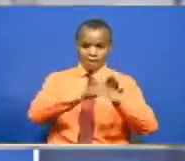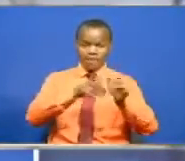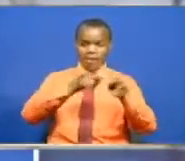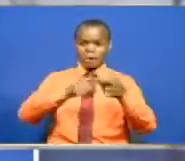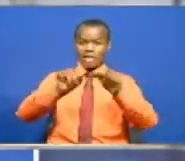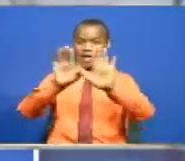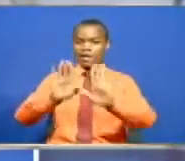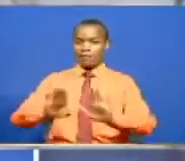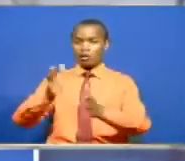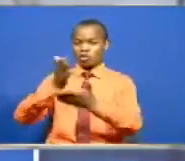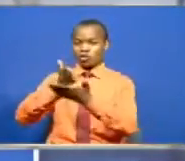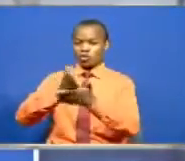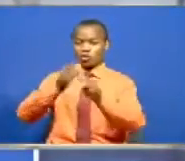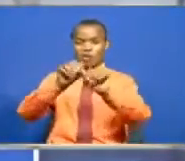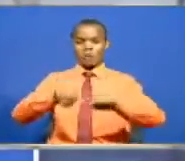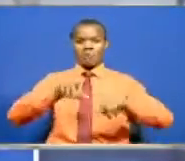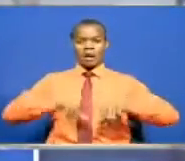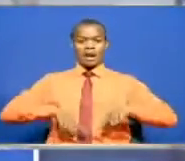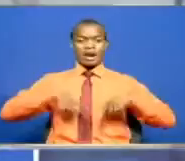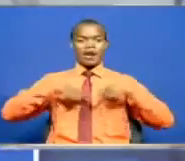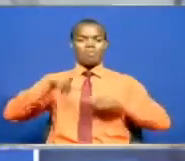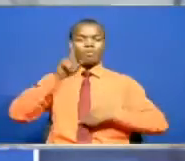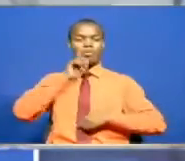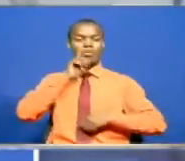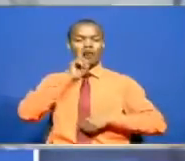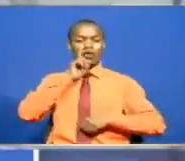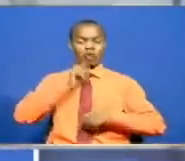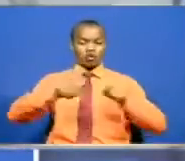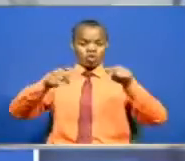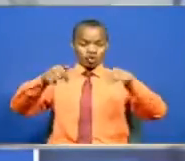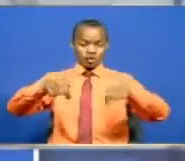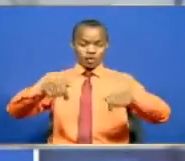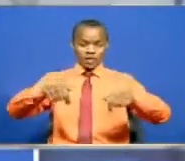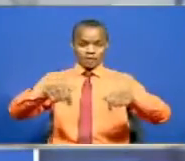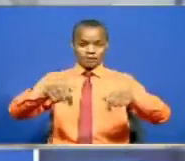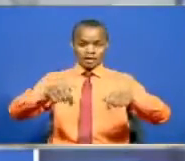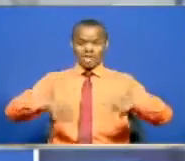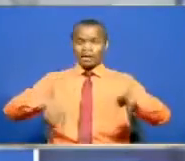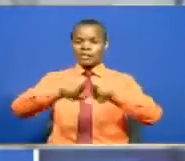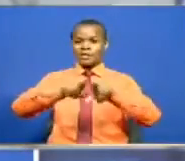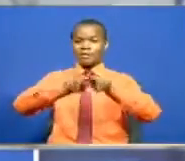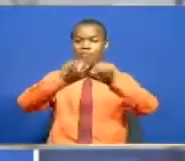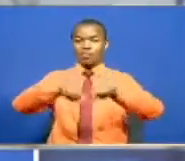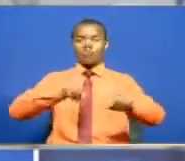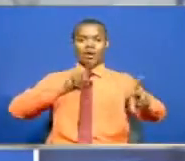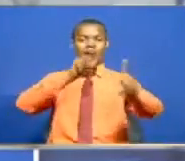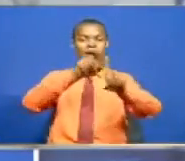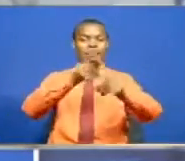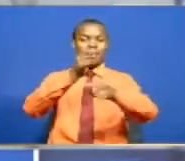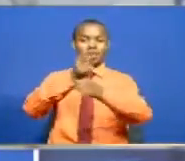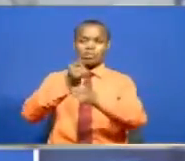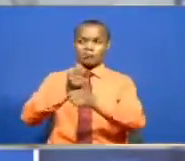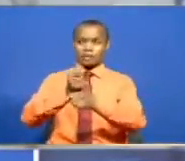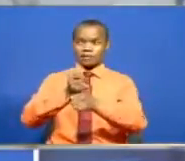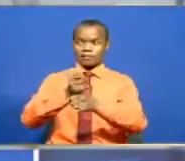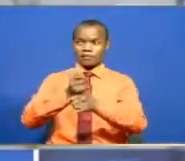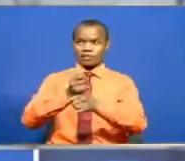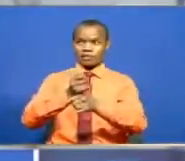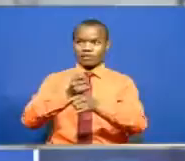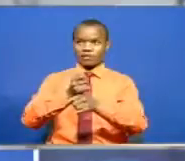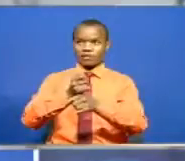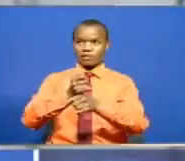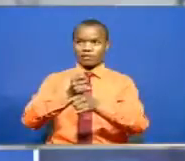alive tomorrow, today and tomorrow, to seek jobs rather